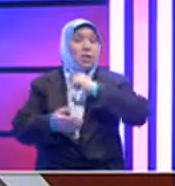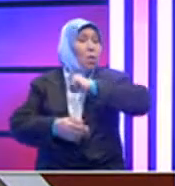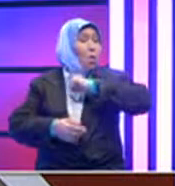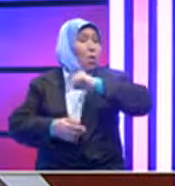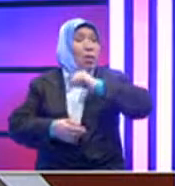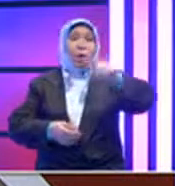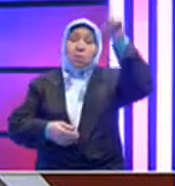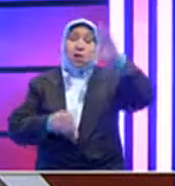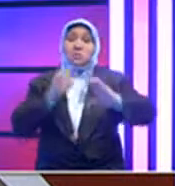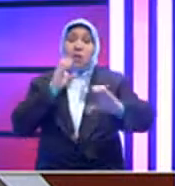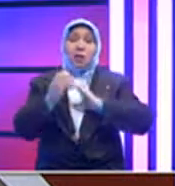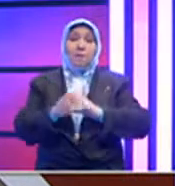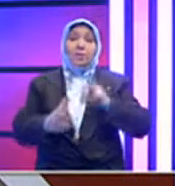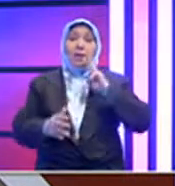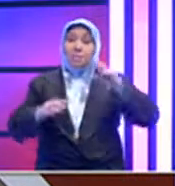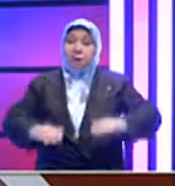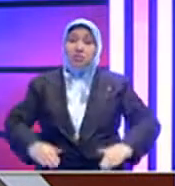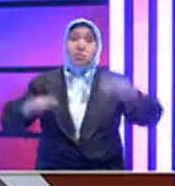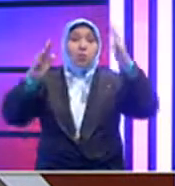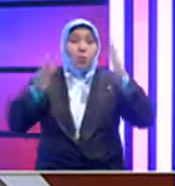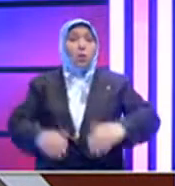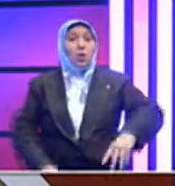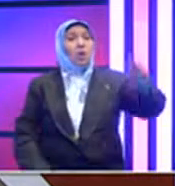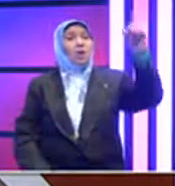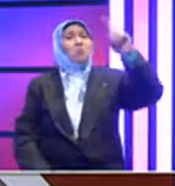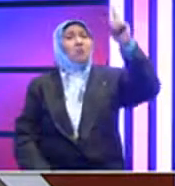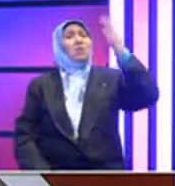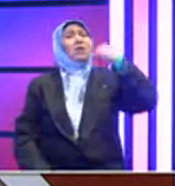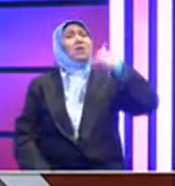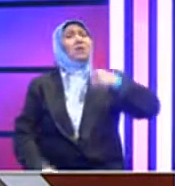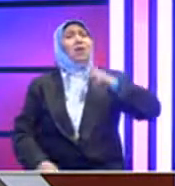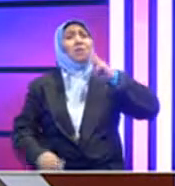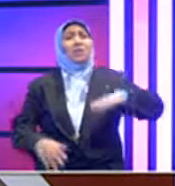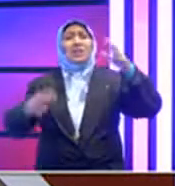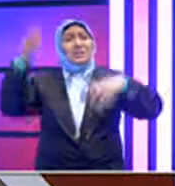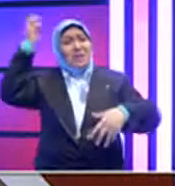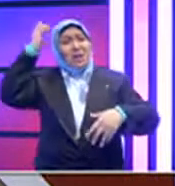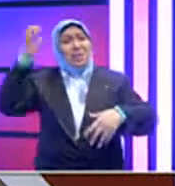nggak Bang kalau banjir-banjiran sebagai banyak